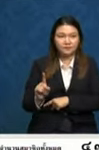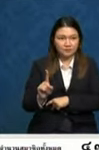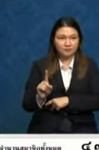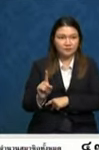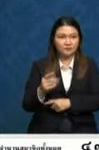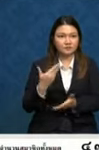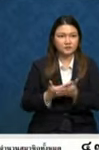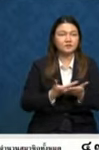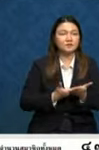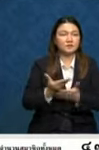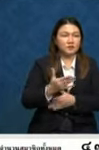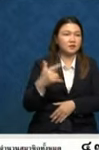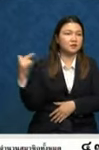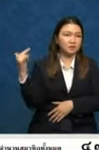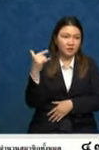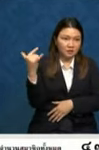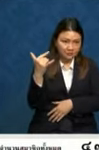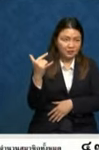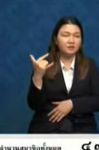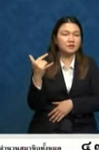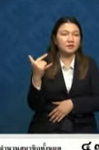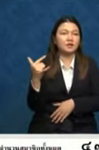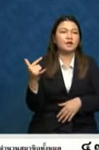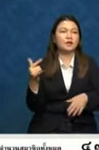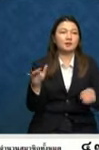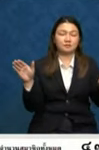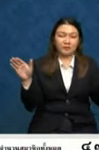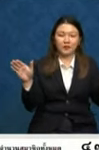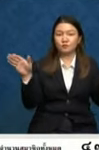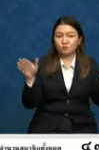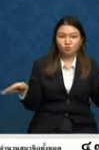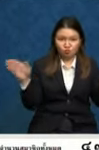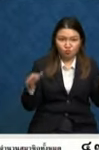จัดซื้อเครื่องบินทั้งแบบปีกหมุนและ